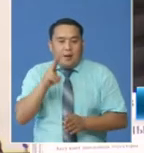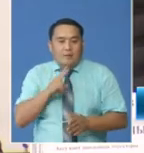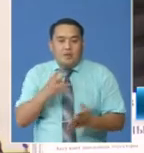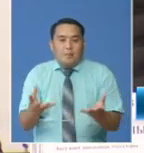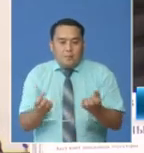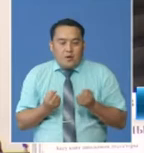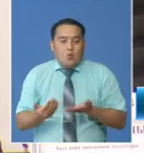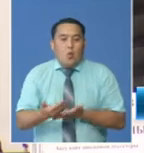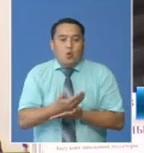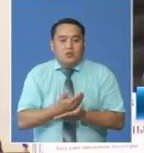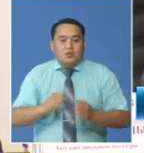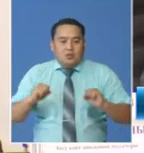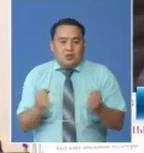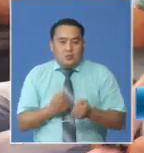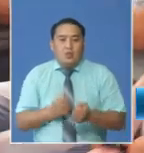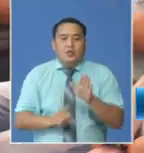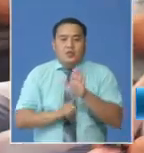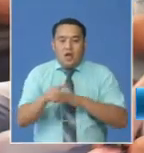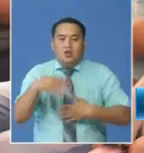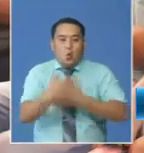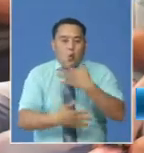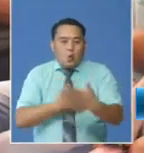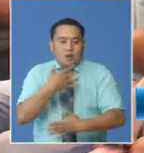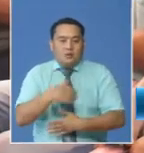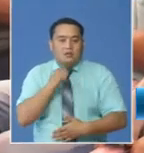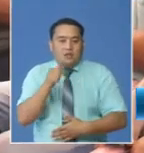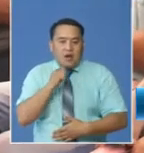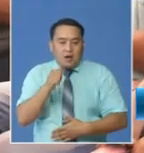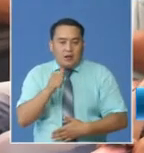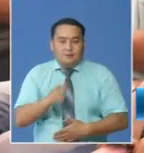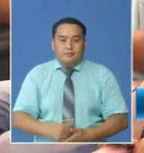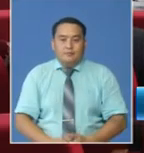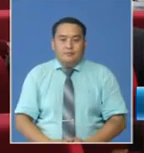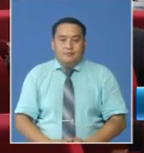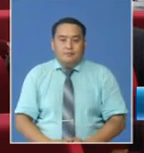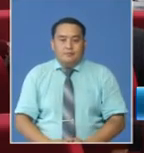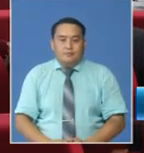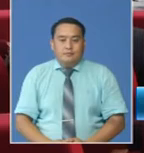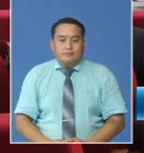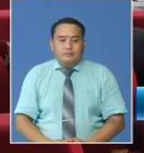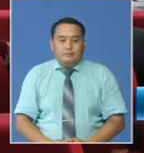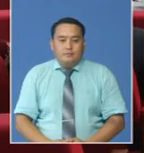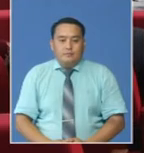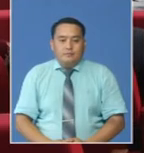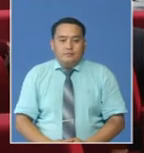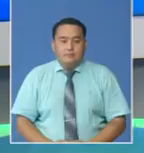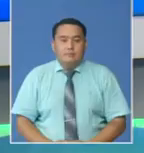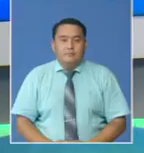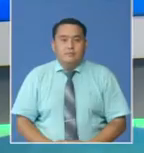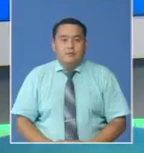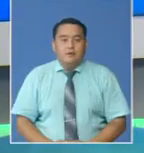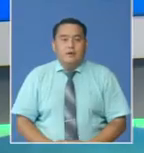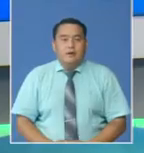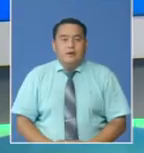прием урожая. Ближе к зиме начнется переработка собранного урожая в сахар. Ильяман Раймбеков, Абзал Нусипов, телеканал ЖТСУ, Сарканский район.